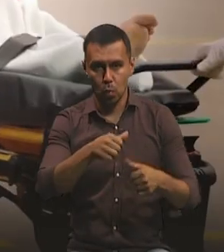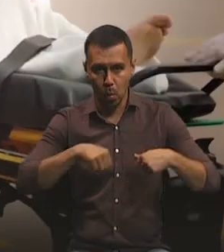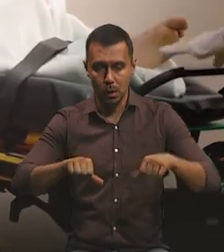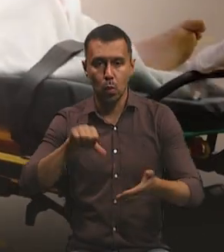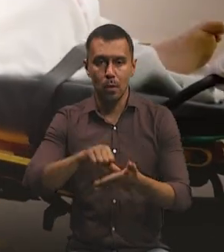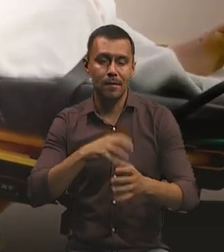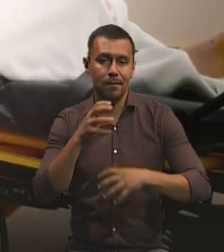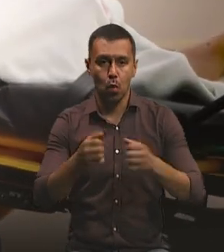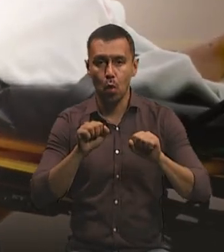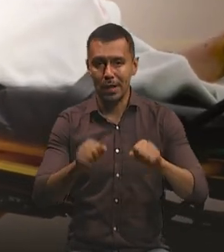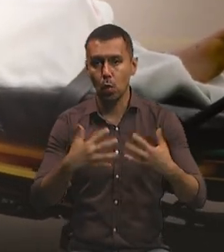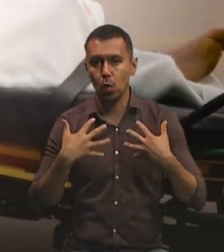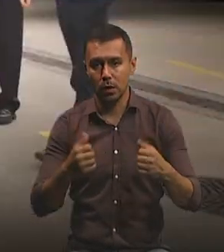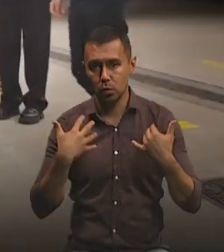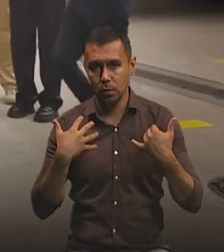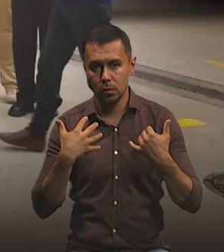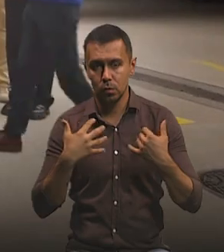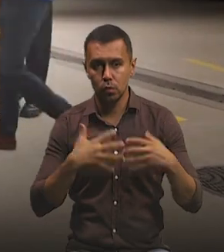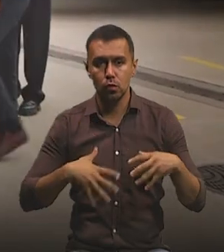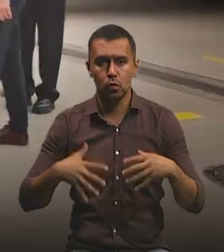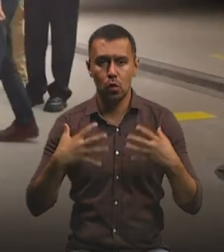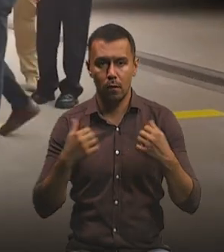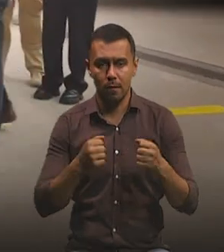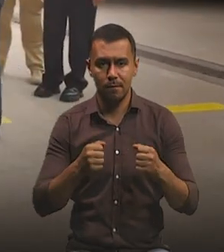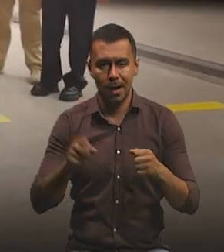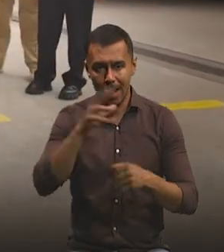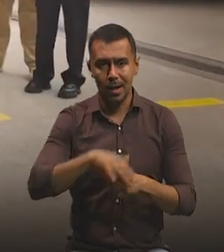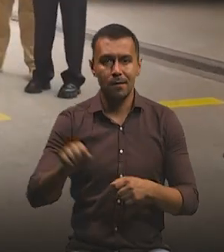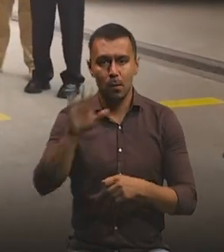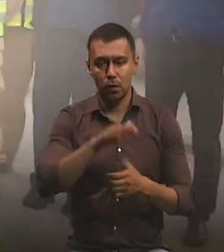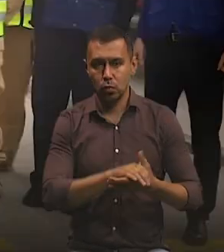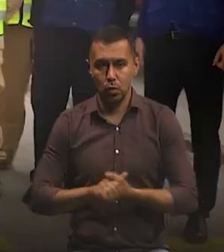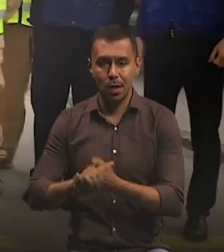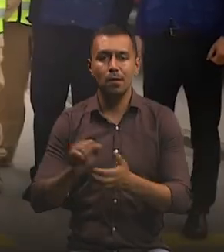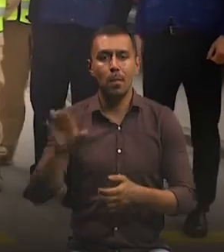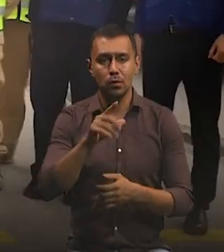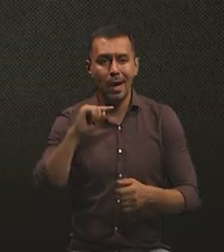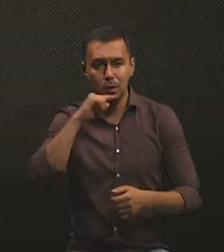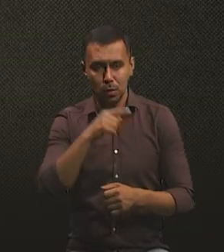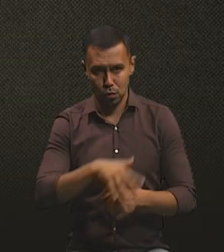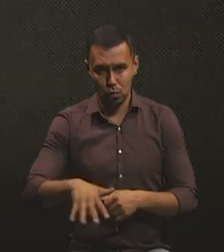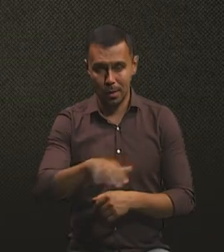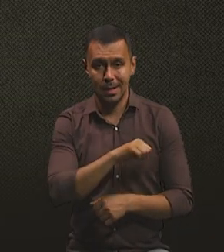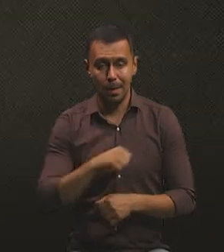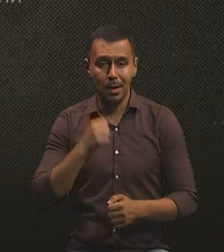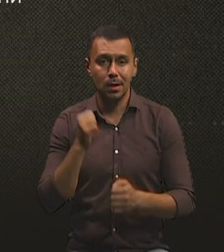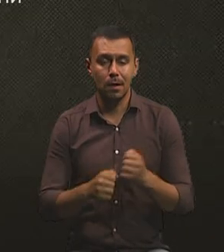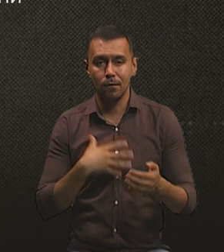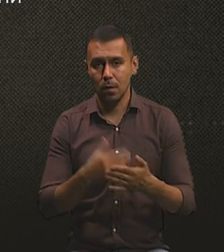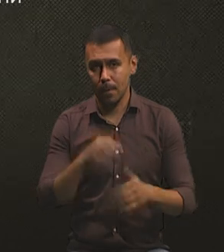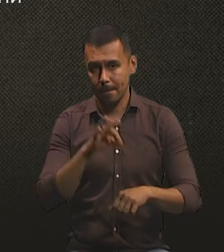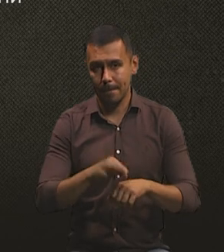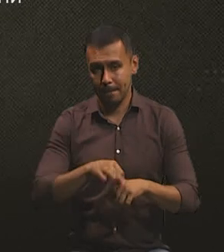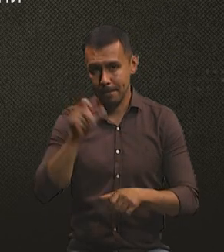участі Всесвітньої організації охорони здоров'я в країнах Європейського Союзу та Європейської економічної зони. Найчастіше назвуємо